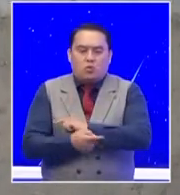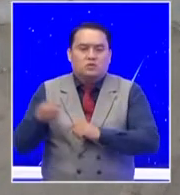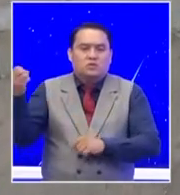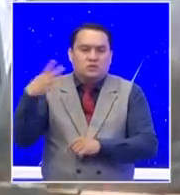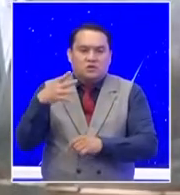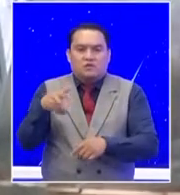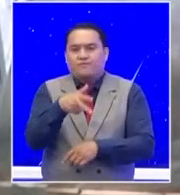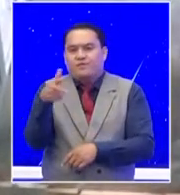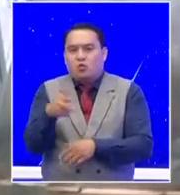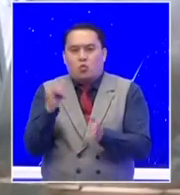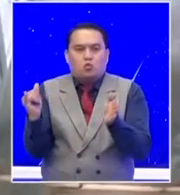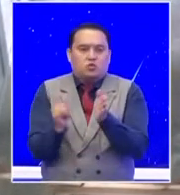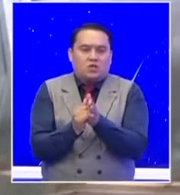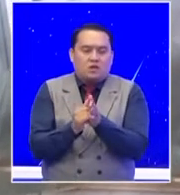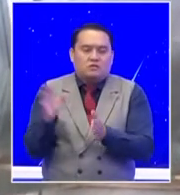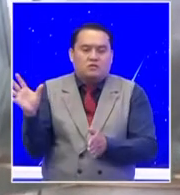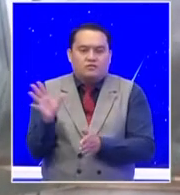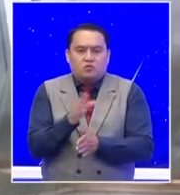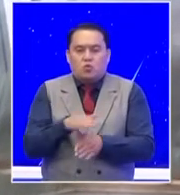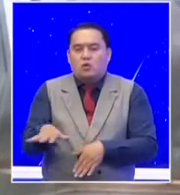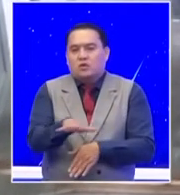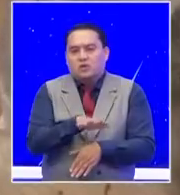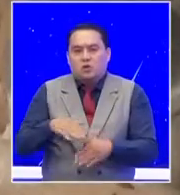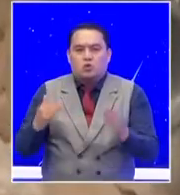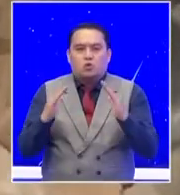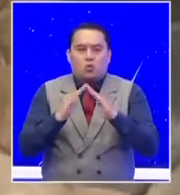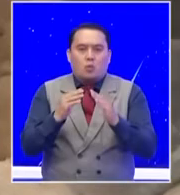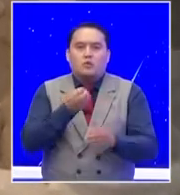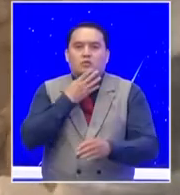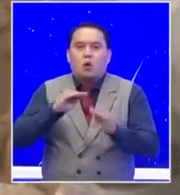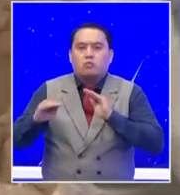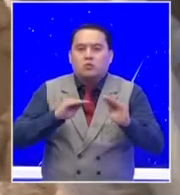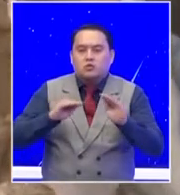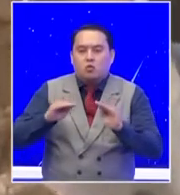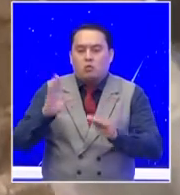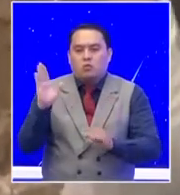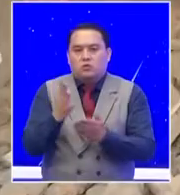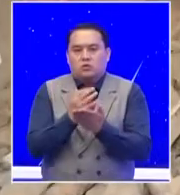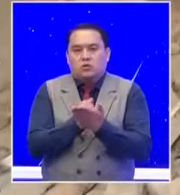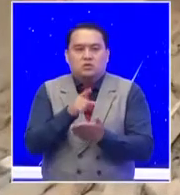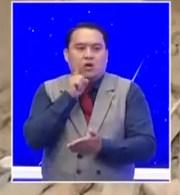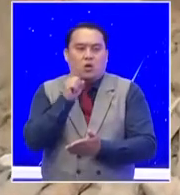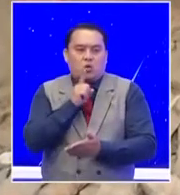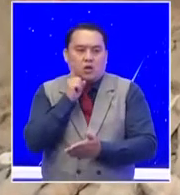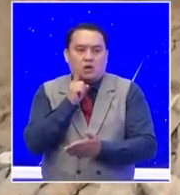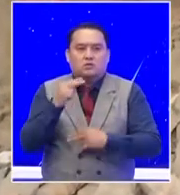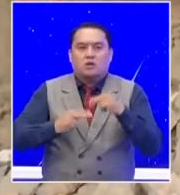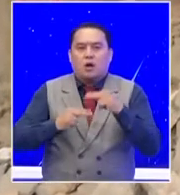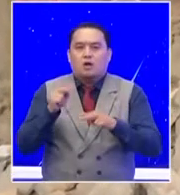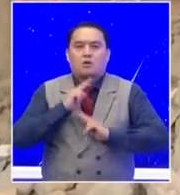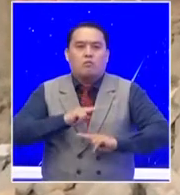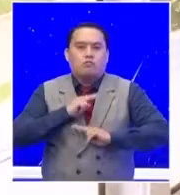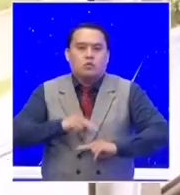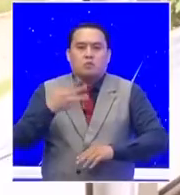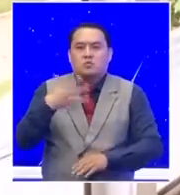сигнализации, видеонаблюдения, вентиляции. Прилегающая территория Дома культуры будет благоустроена с максимальным сохранением зеленого фонда. В строительных работах